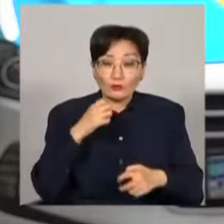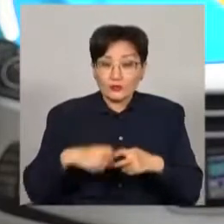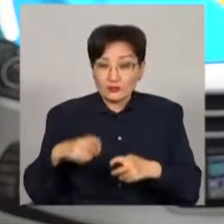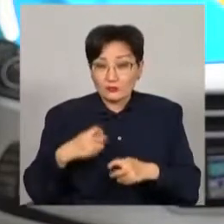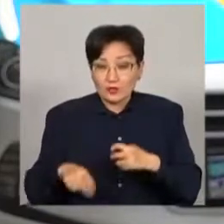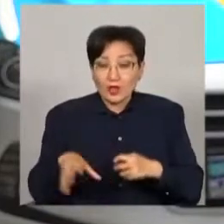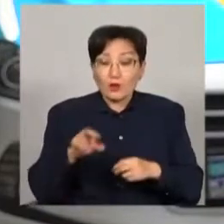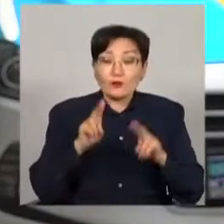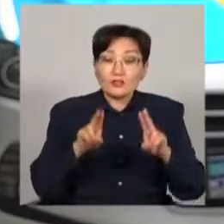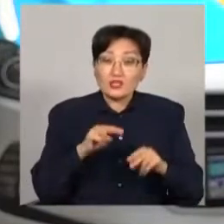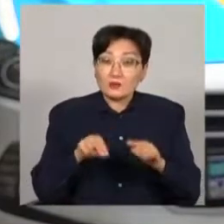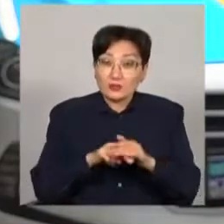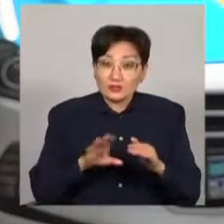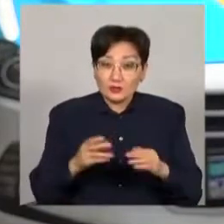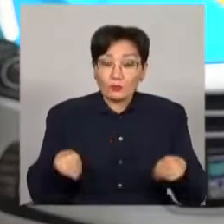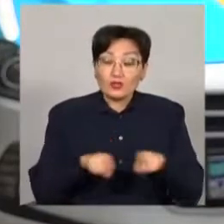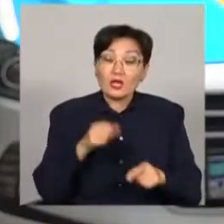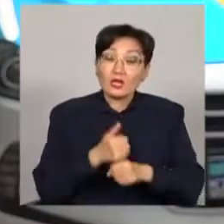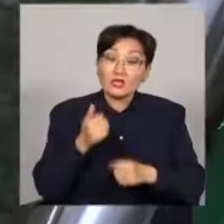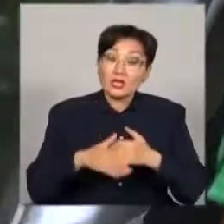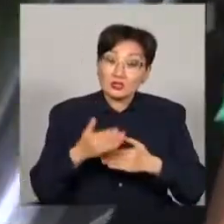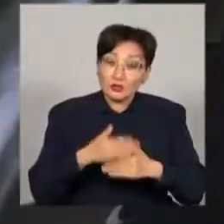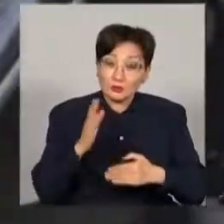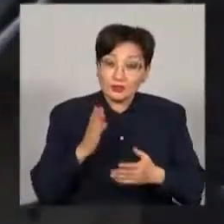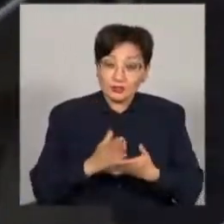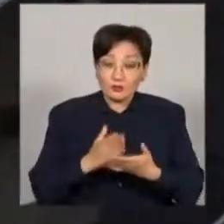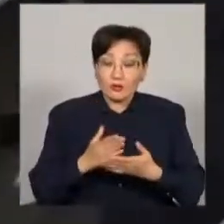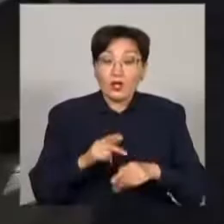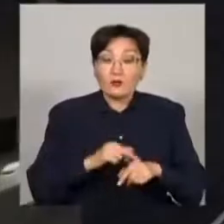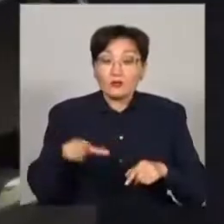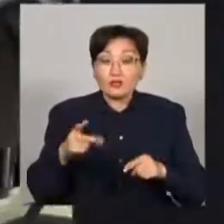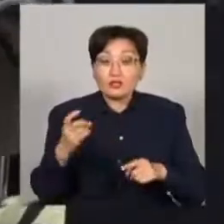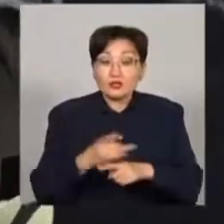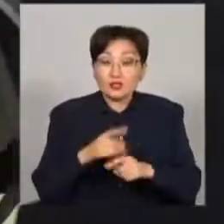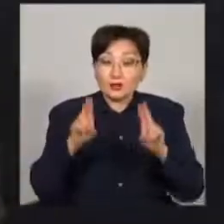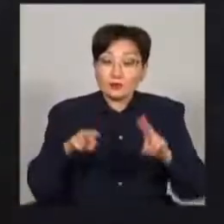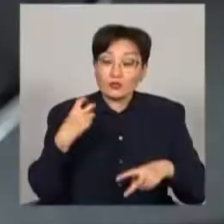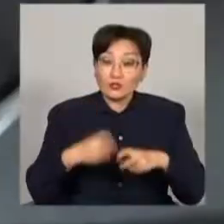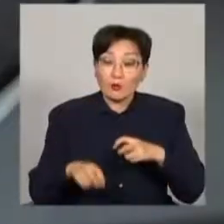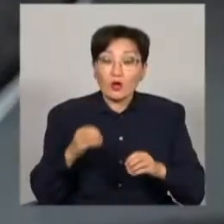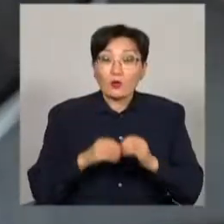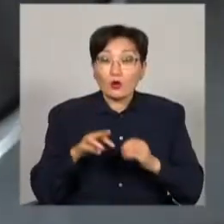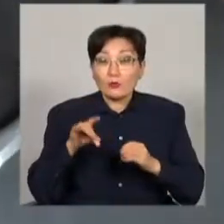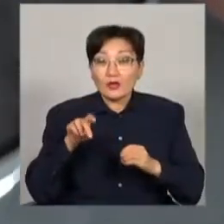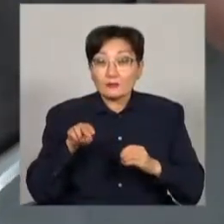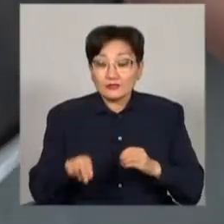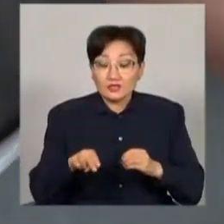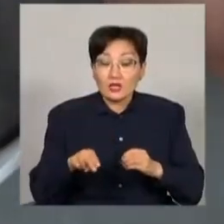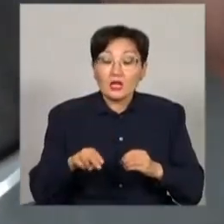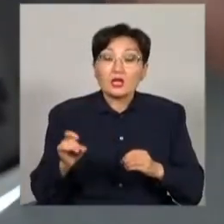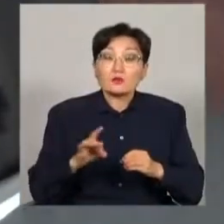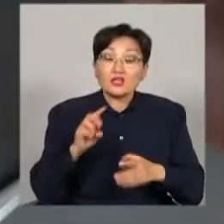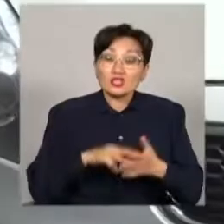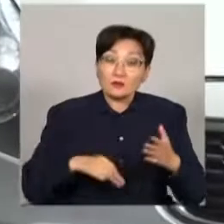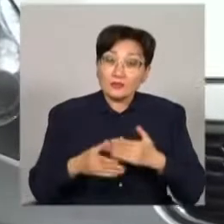сақтай бермейді деген сөз. Ондайға қатаң шара қолданамыз. Патрульдік полицейлер екінші рет ереже бұзғандарға 10 айлық есептік көрсеткіш мөлшерінде